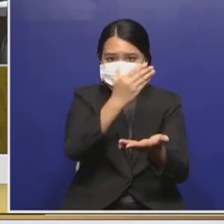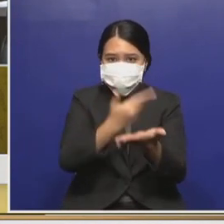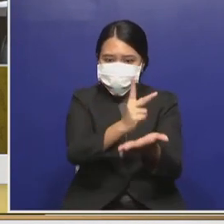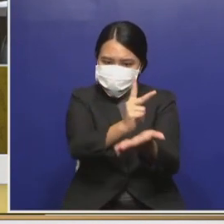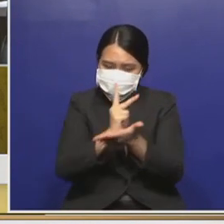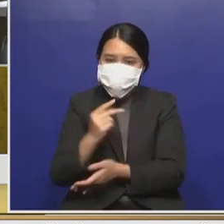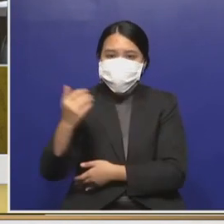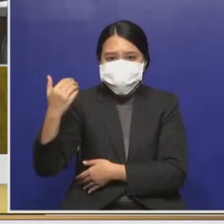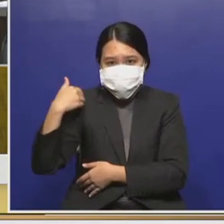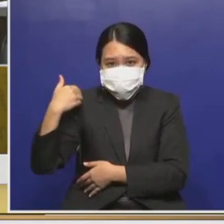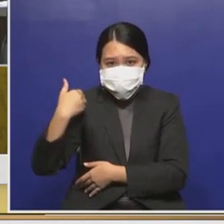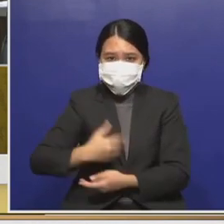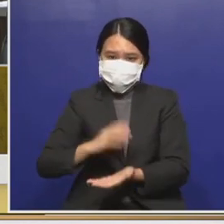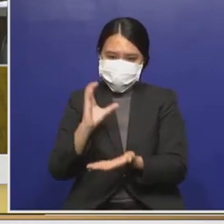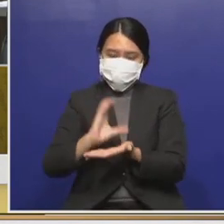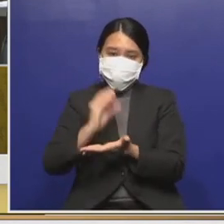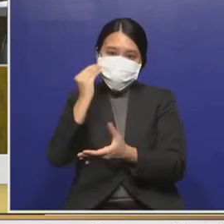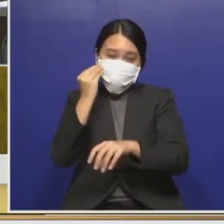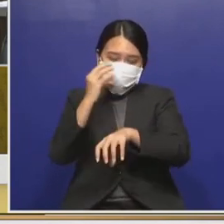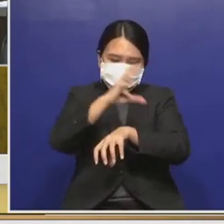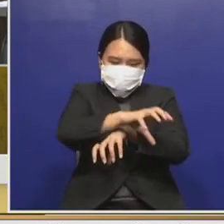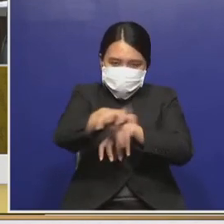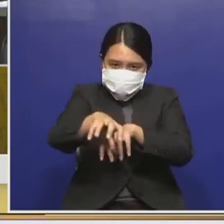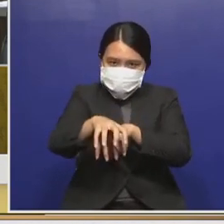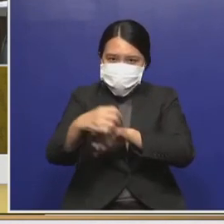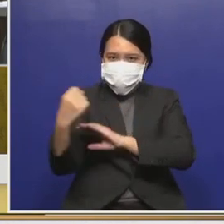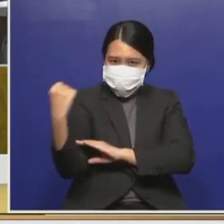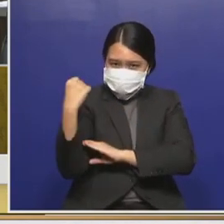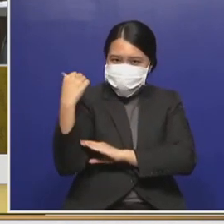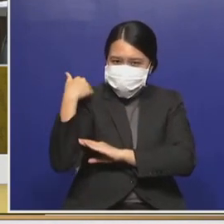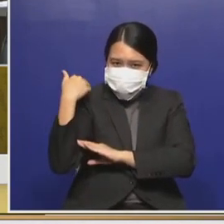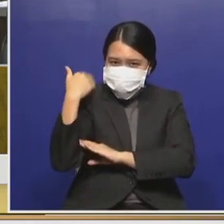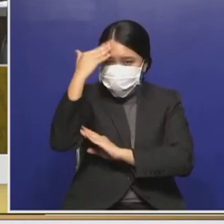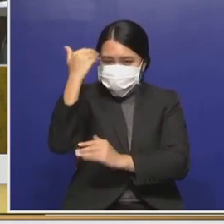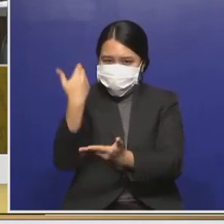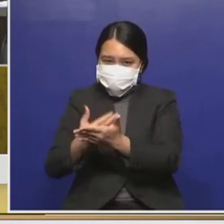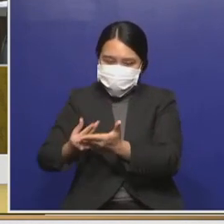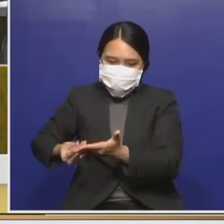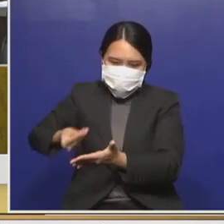ก้องทุนหมู่บ้านเข้มแ็ที่สุด ทำไมคุไมเอาเงินเข้าไปให้เขา